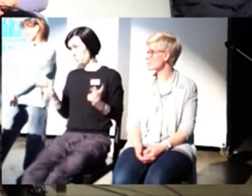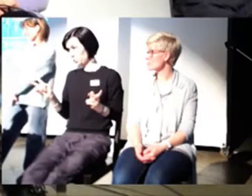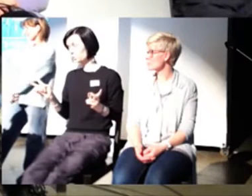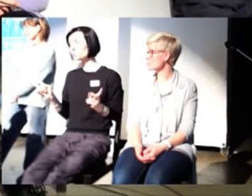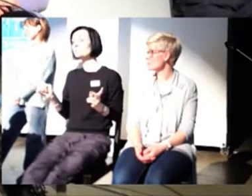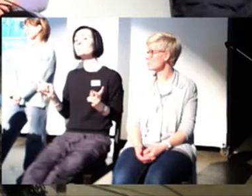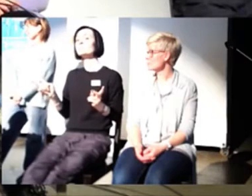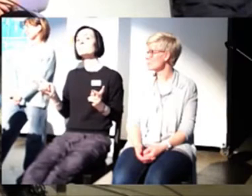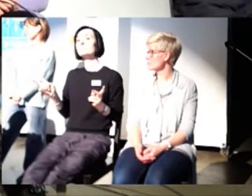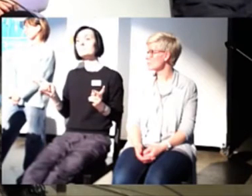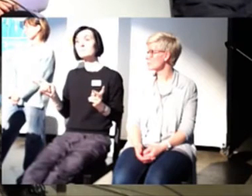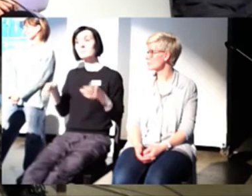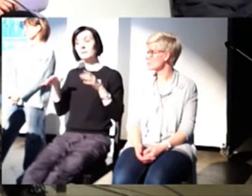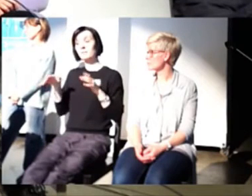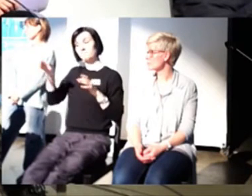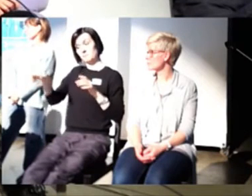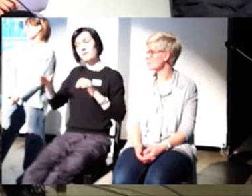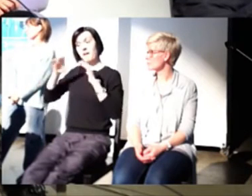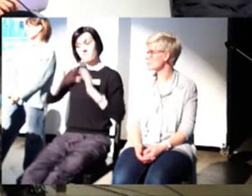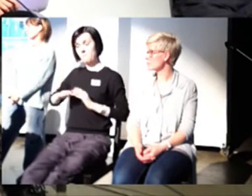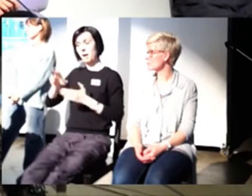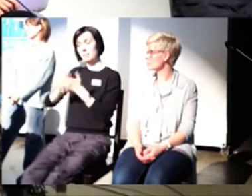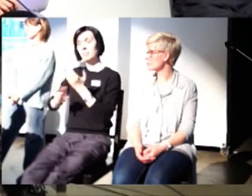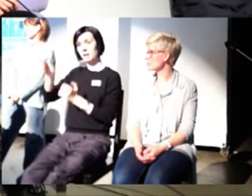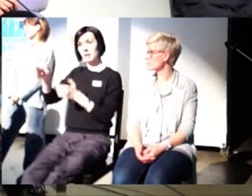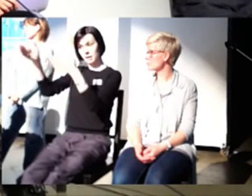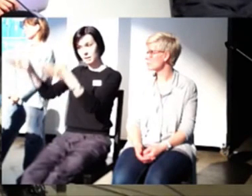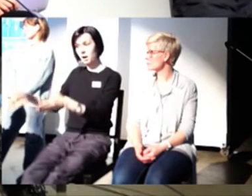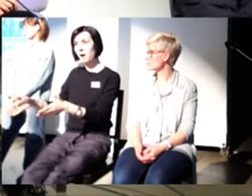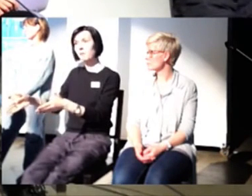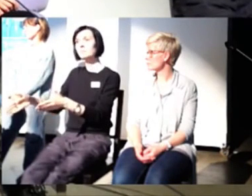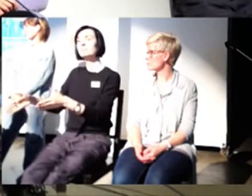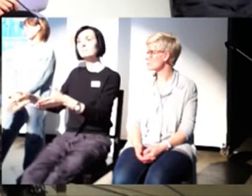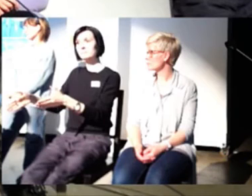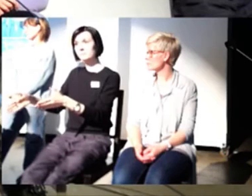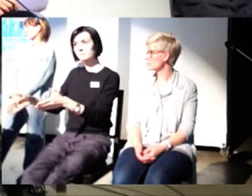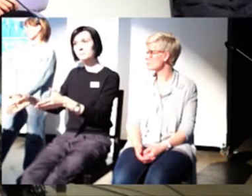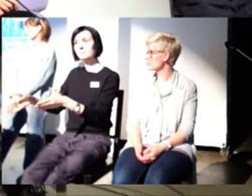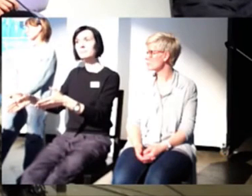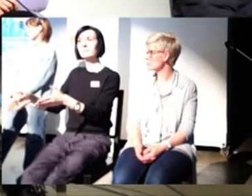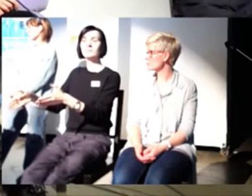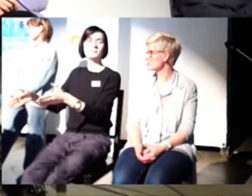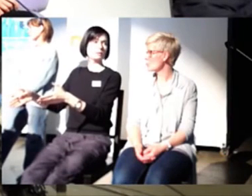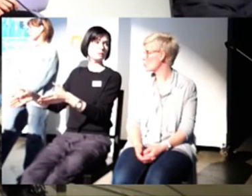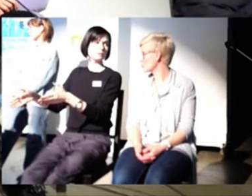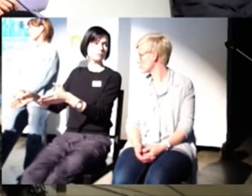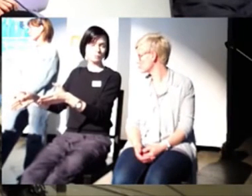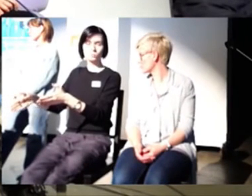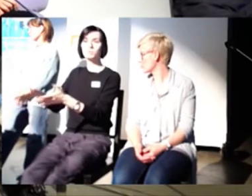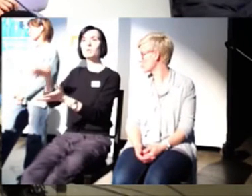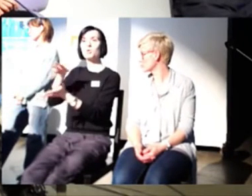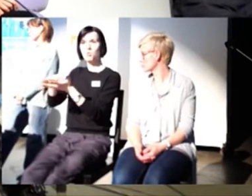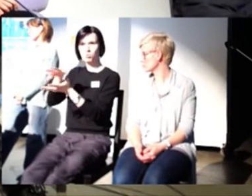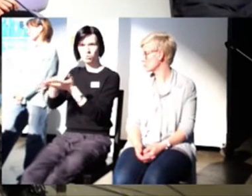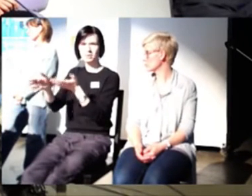että vammaisena taiteilijana, niin juurikin ne kulut nousee helposti